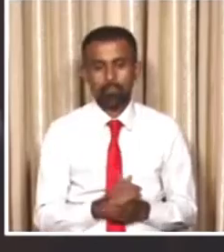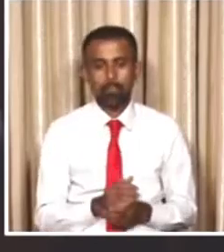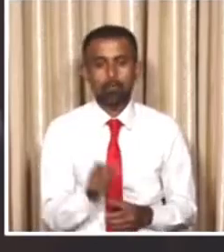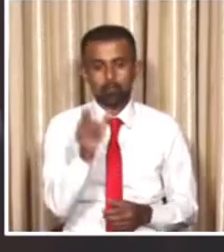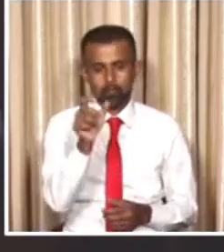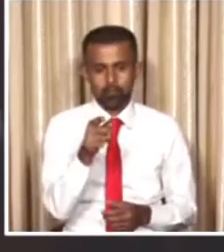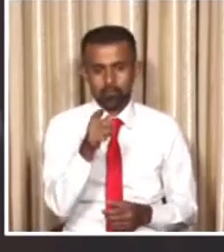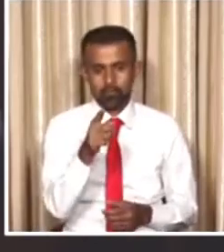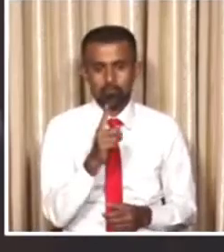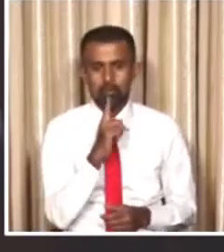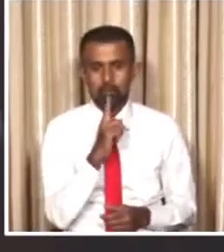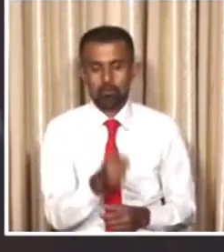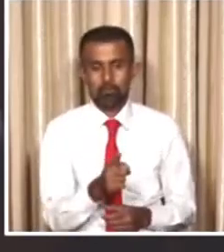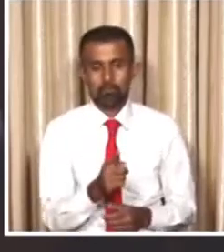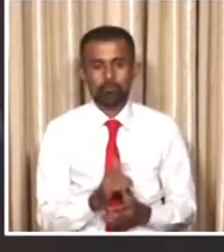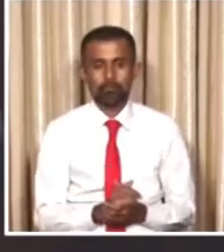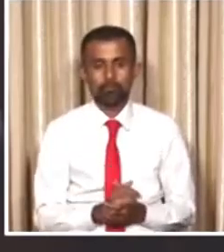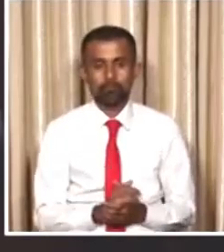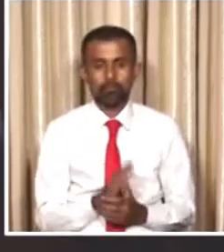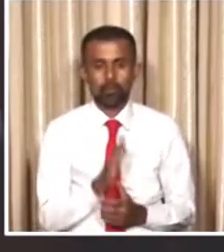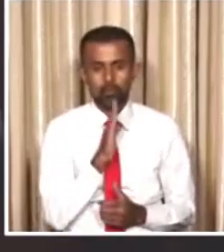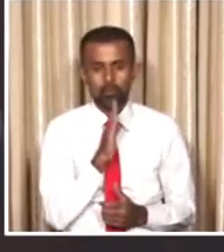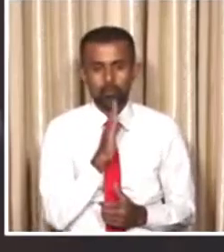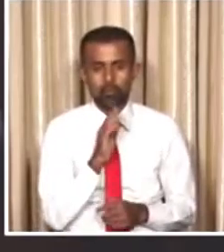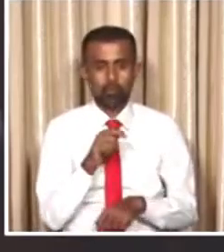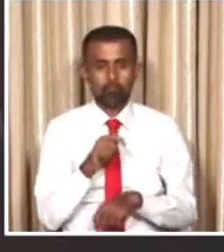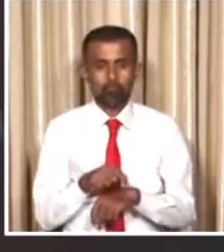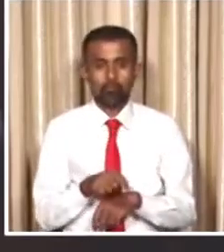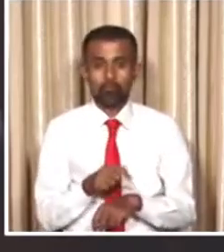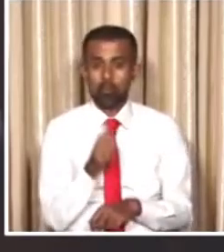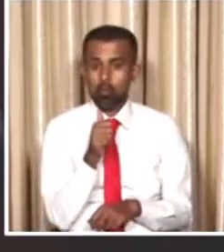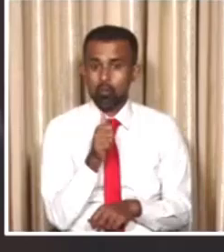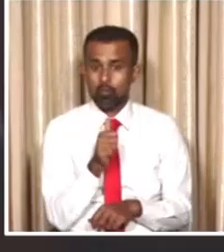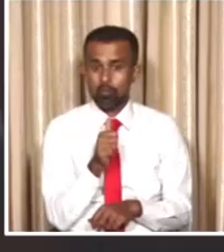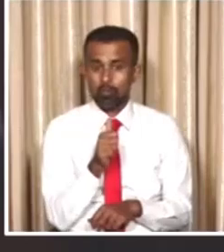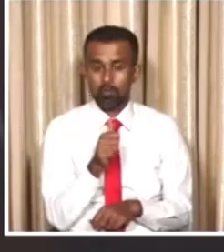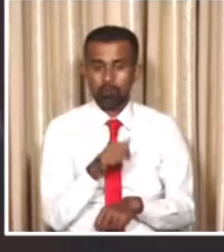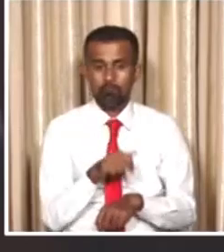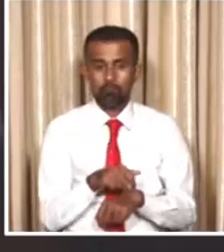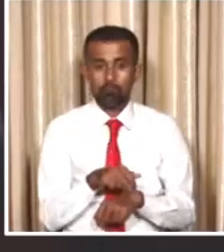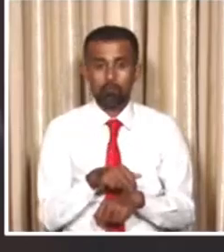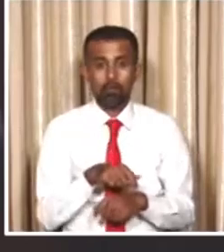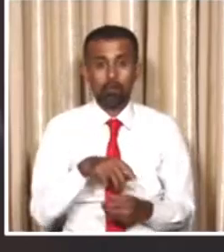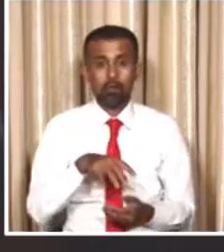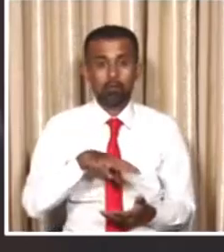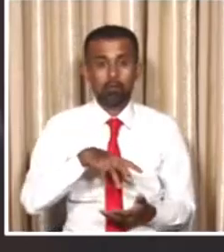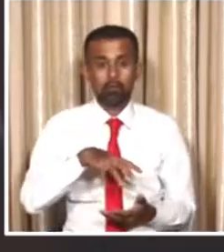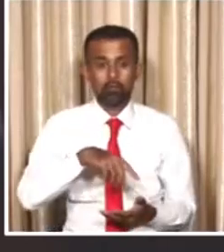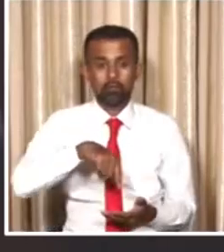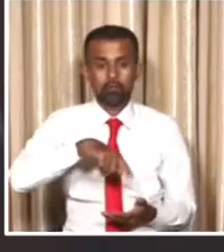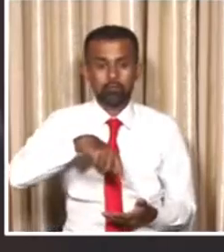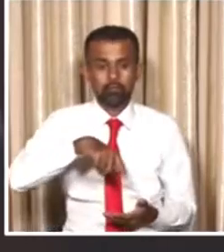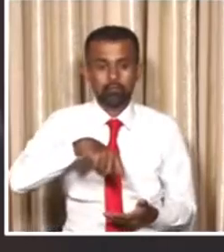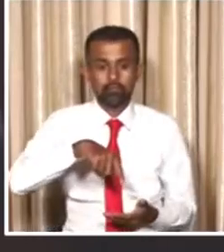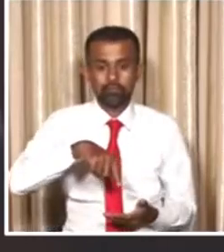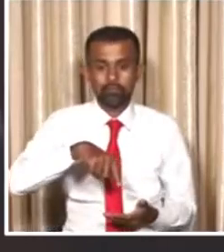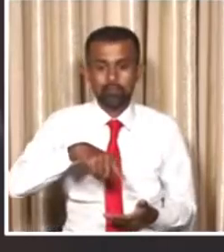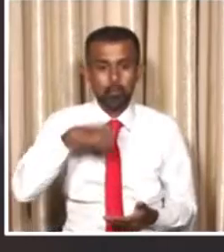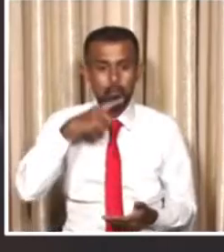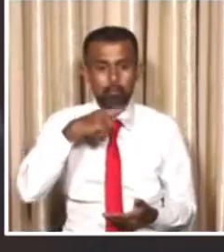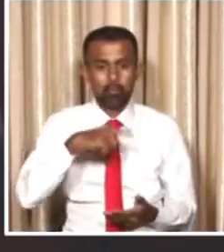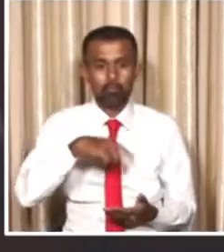තමුන්නාසන මම කියන්න ඕනේ සාමාන්‍යයෙන් කාලේ හොඳ වෙනකොට අර බඹරේ වැල්ලෙත් කරගෙන ඕලු. ඒක තමයි